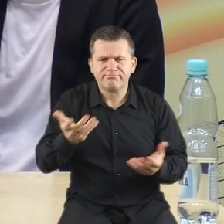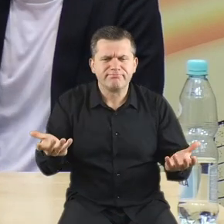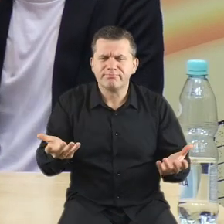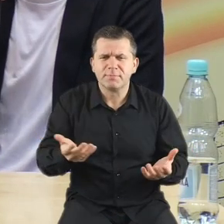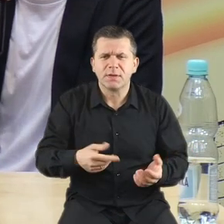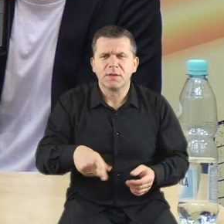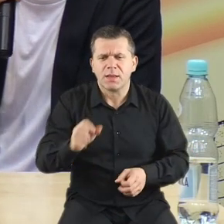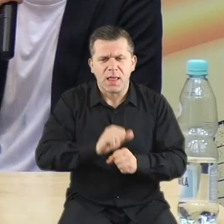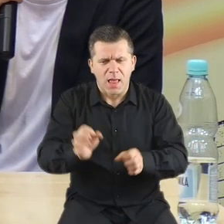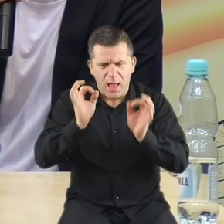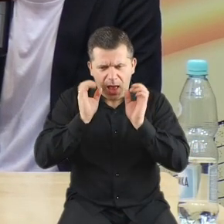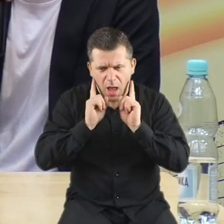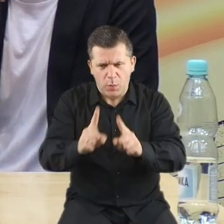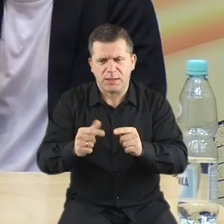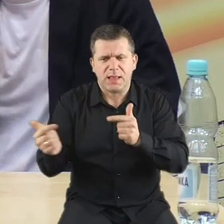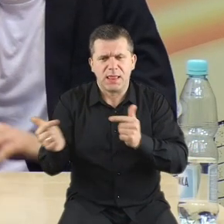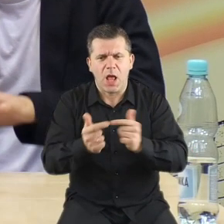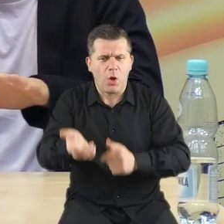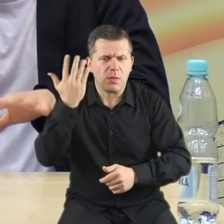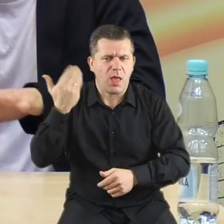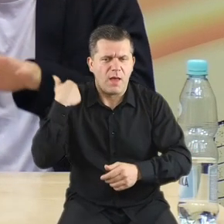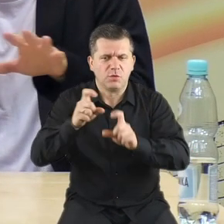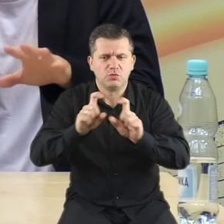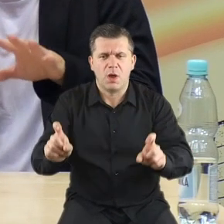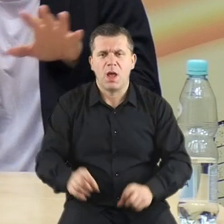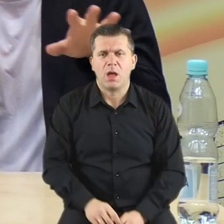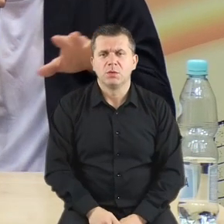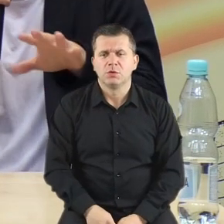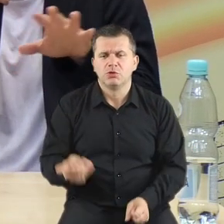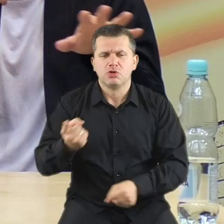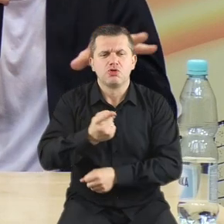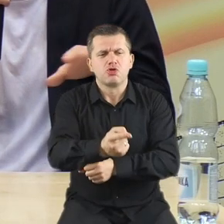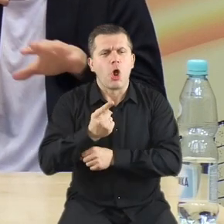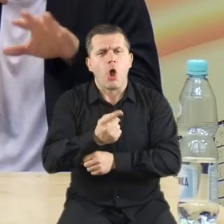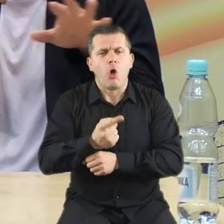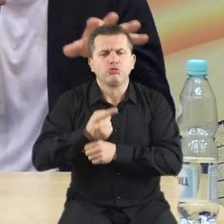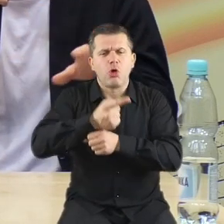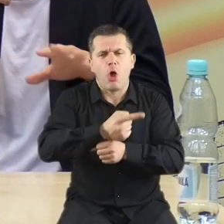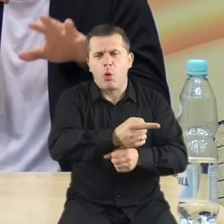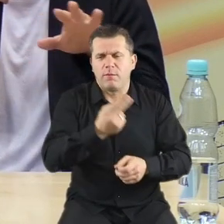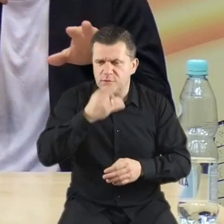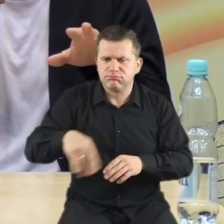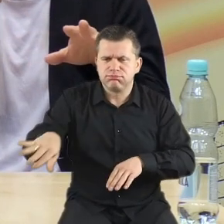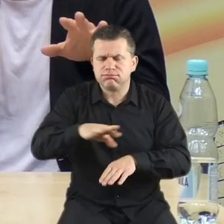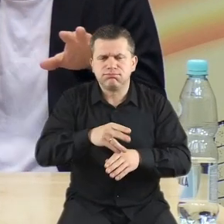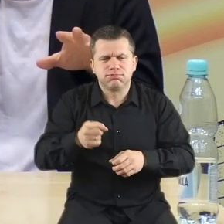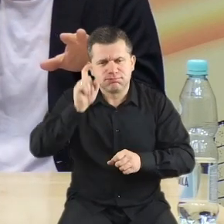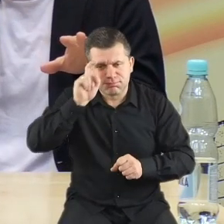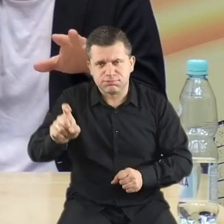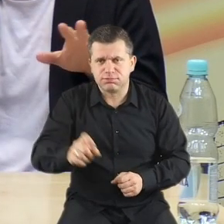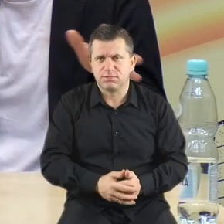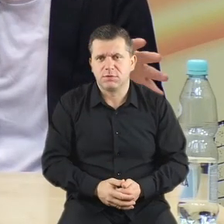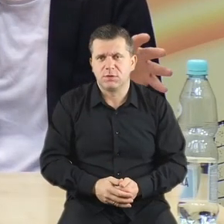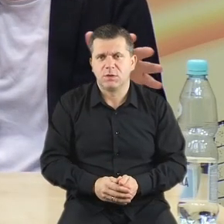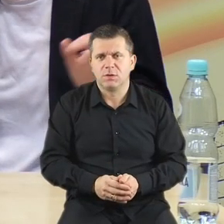dialogi z tamtych czasów. No, że te czołgi, które są na tych kronikach propagandowych niemieckich, puszczane w kinach,